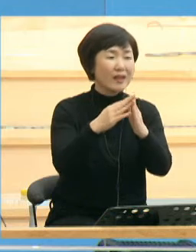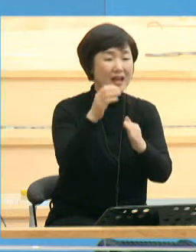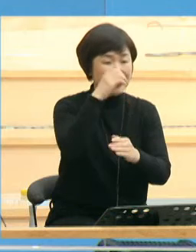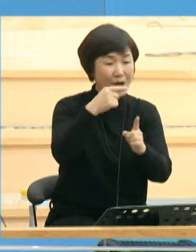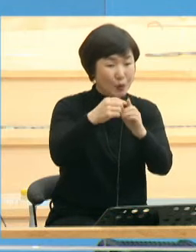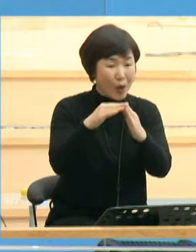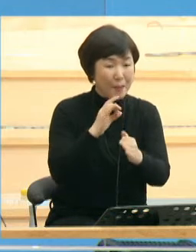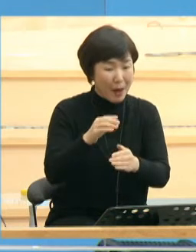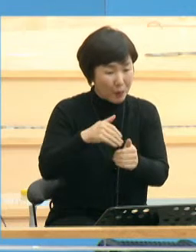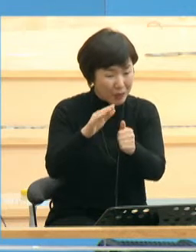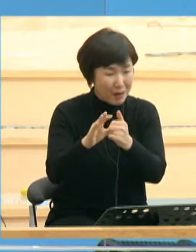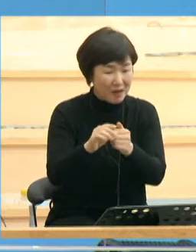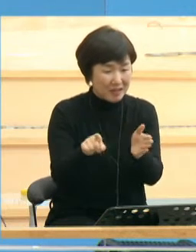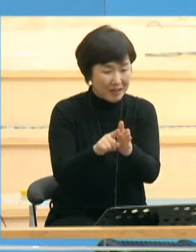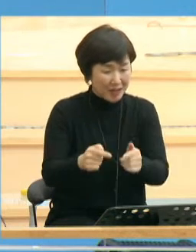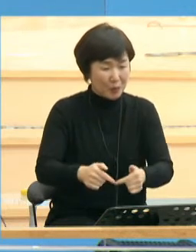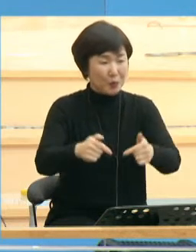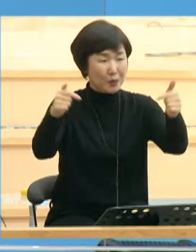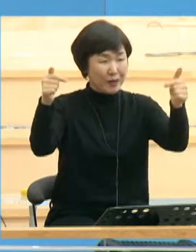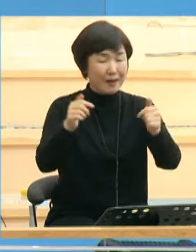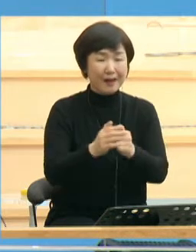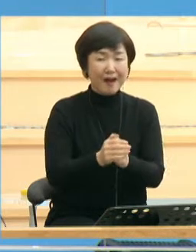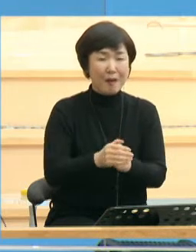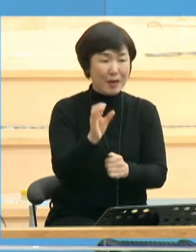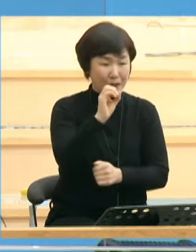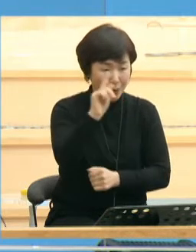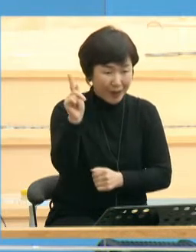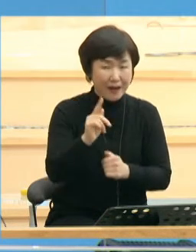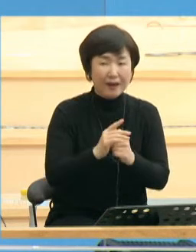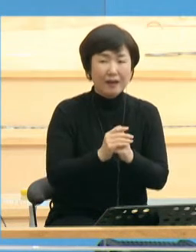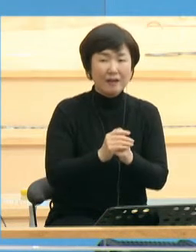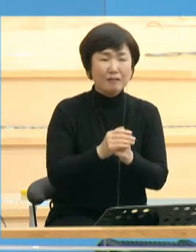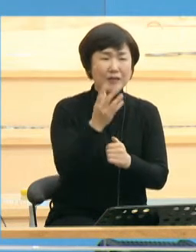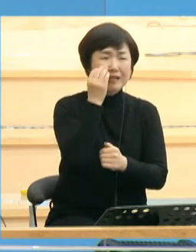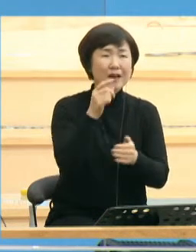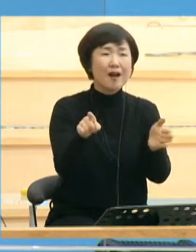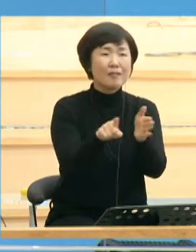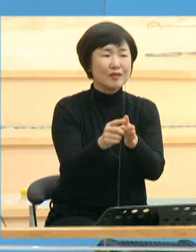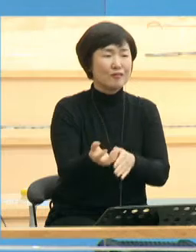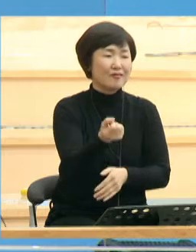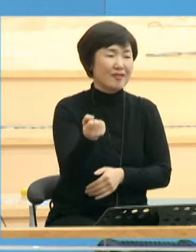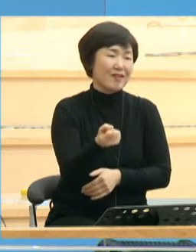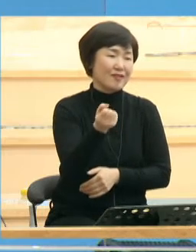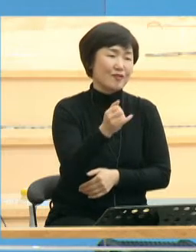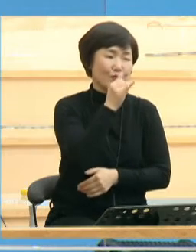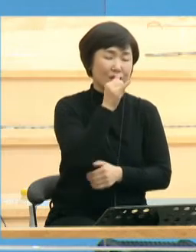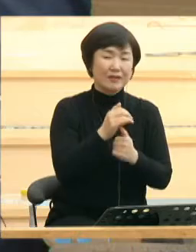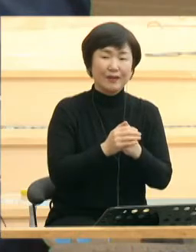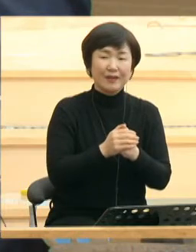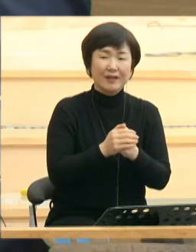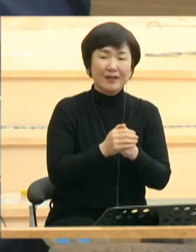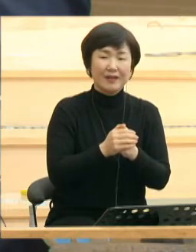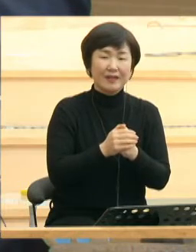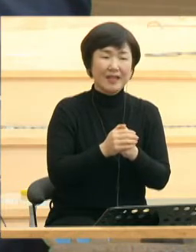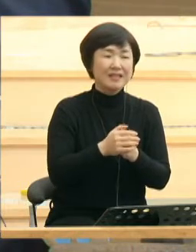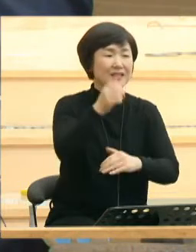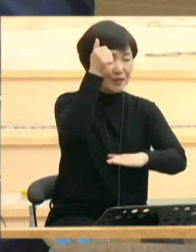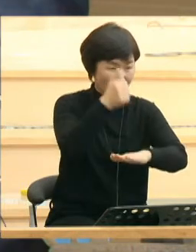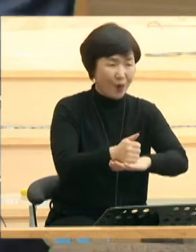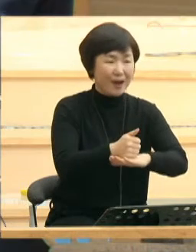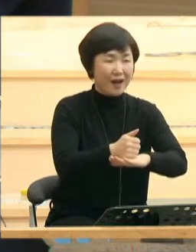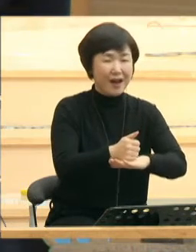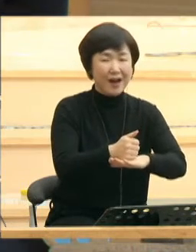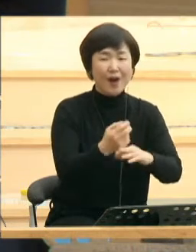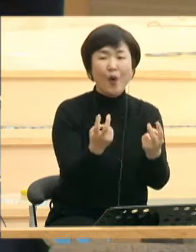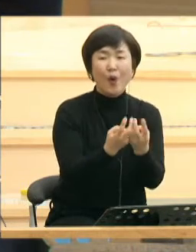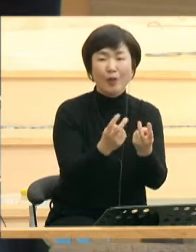교회만 보내면 된다 만사 ok 다 라는 믿음 그 언제 그 결과 어떻게 되느냐 그 결과